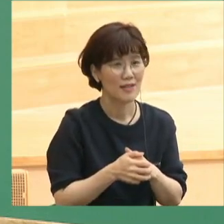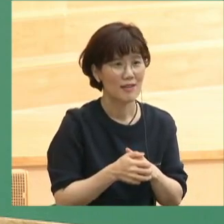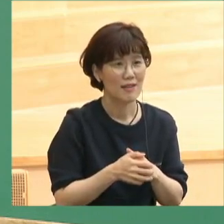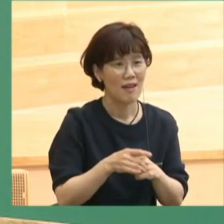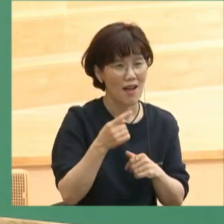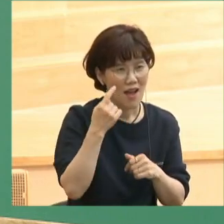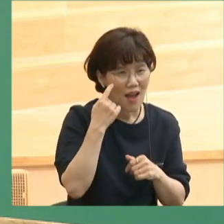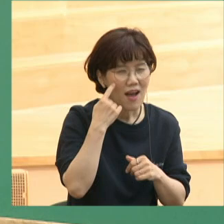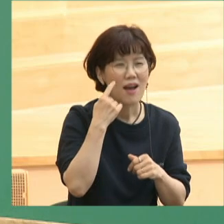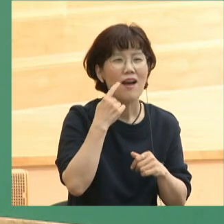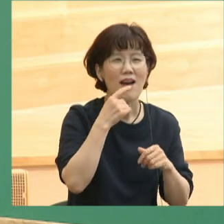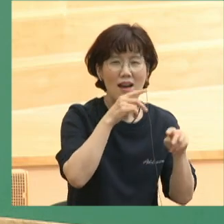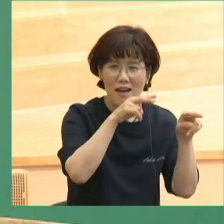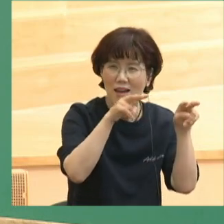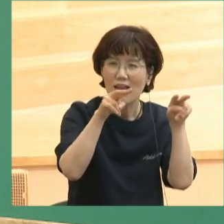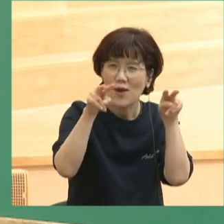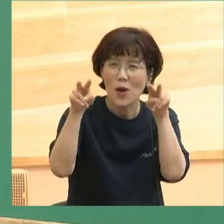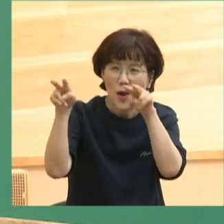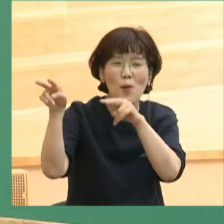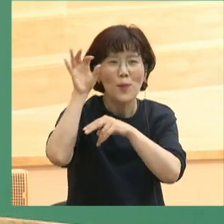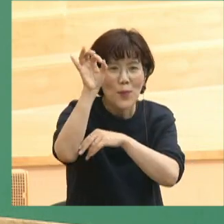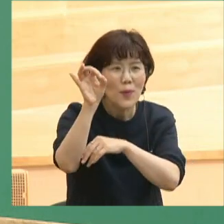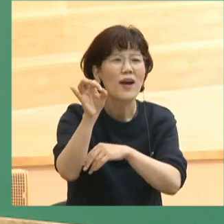주변을 좀 돌아봤죠. 돌아보니까